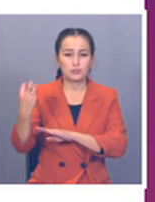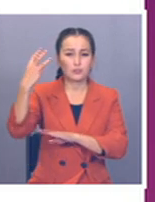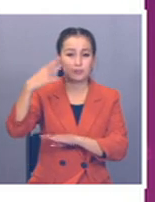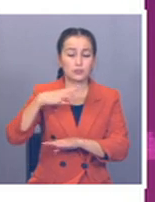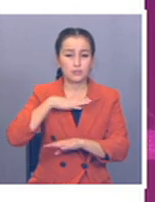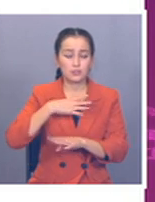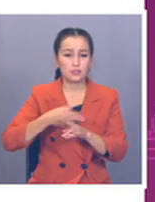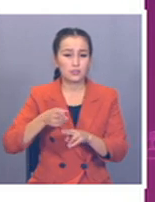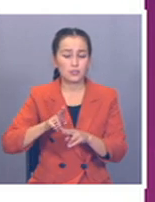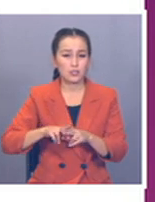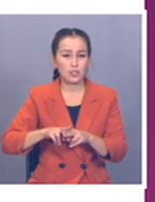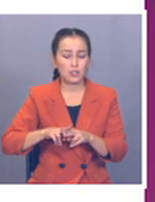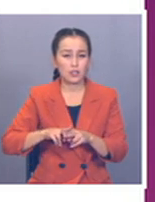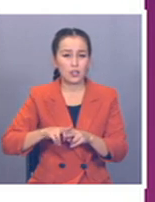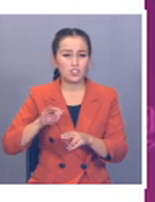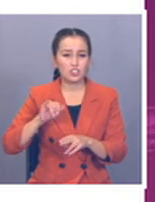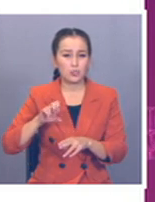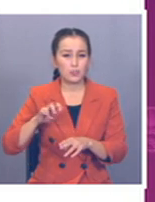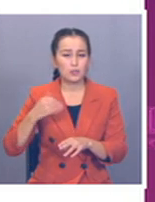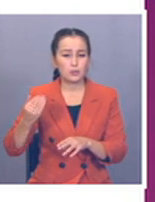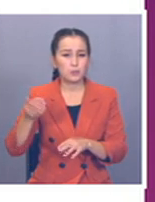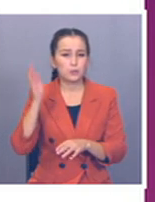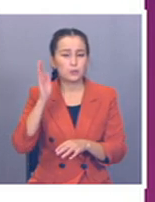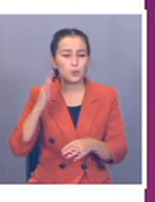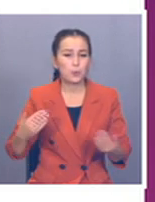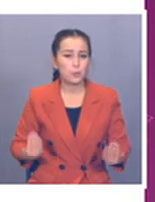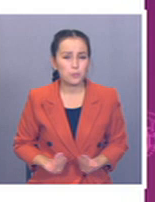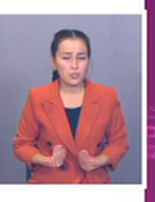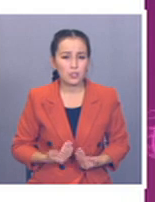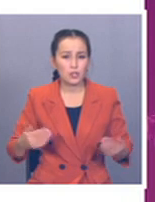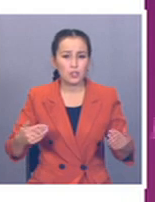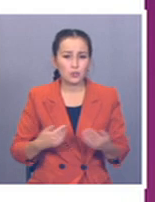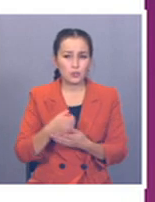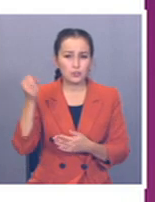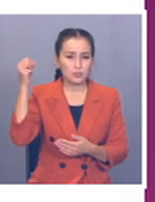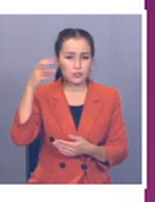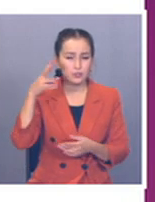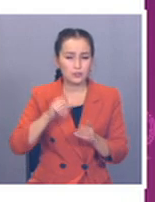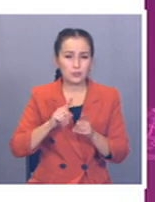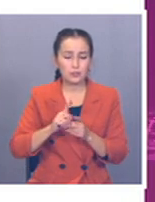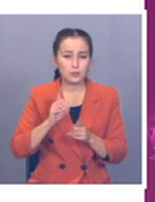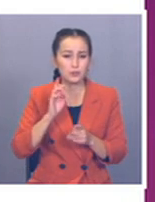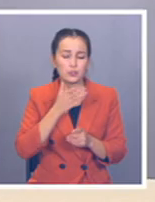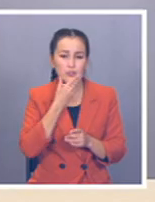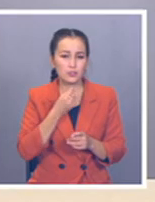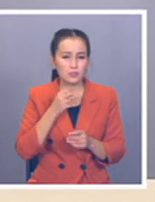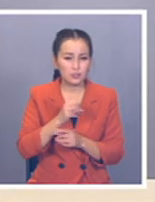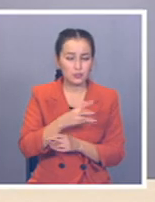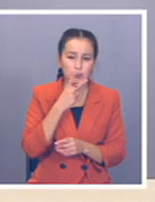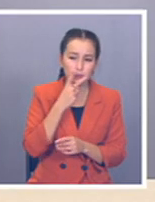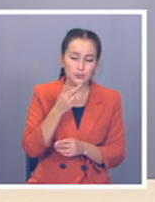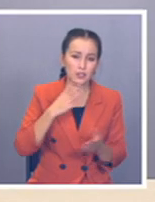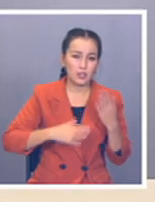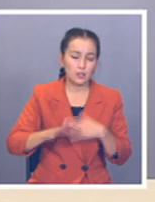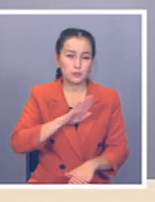өтіп жатқан жаманның келешектегі өміріне жарық нұрын шашатындай көрінетін.